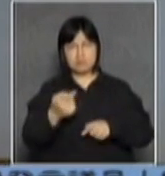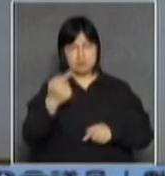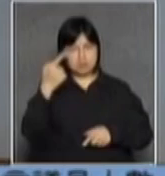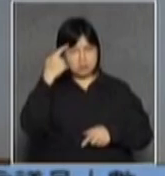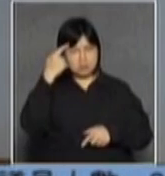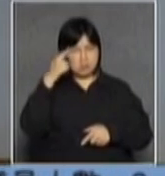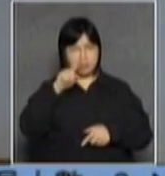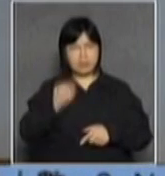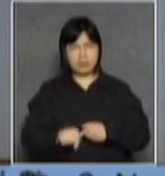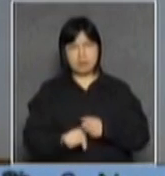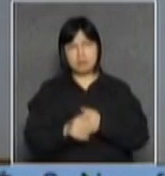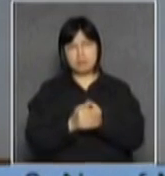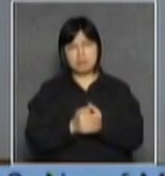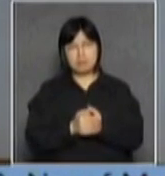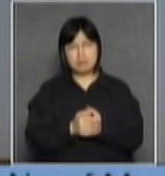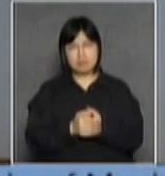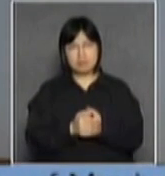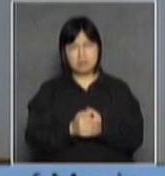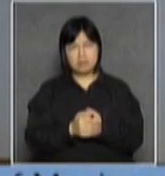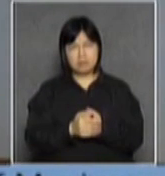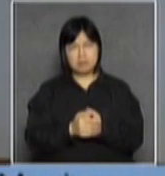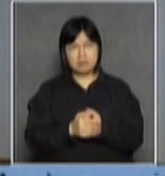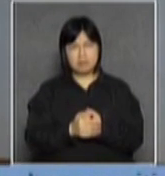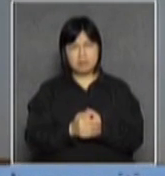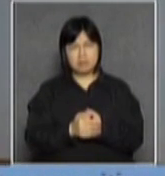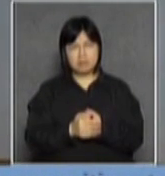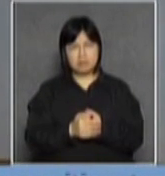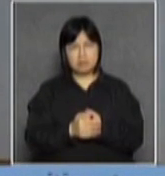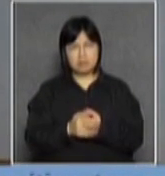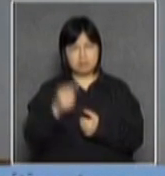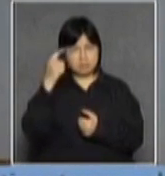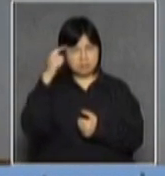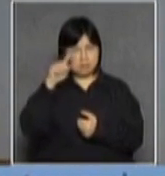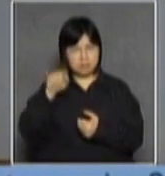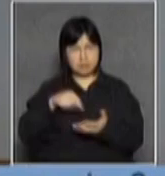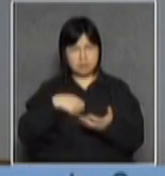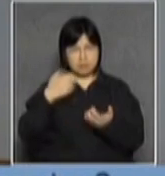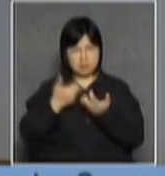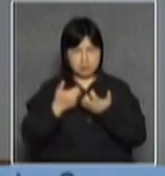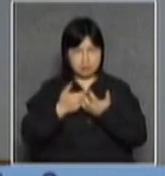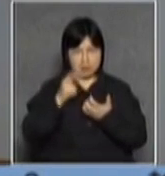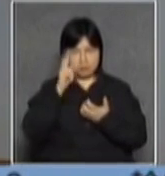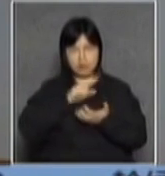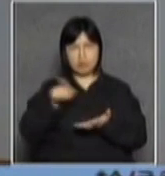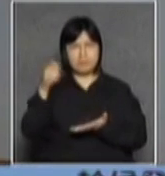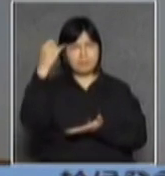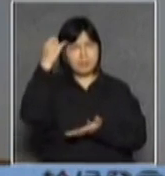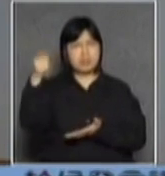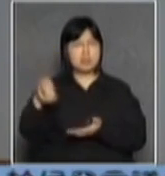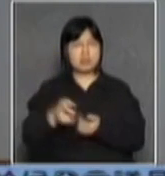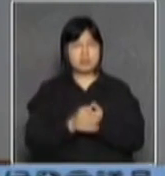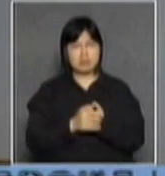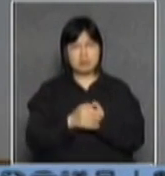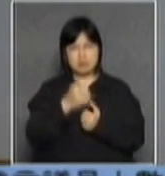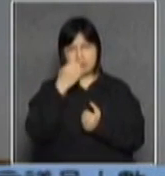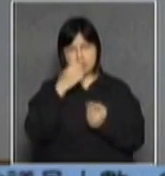嘅。嗱，個智力嘅問題就係咩咧？就係佢點解會估錯數咧？佢就係唔明白香港自